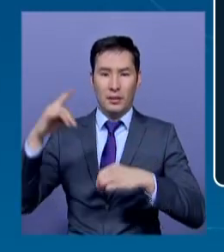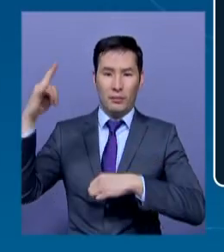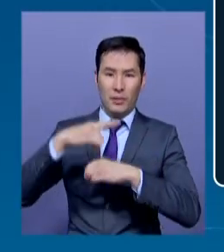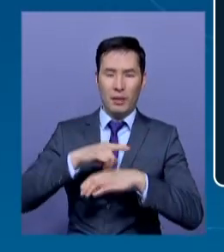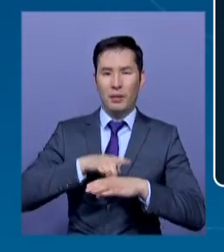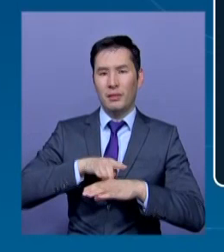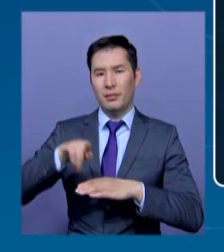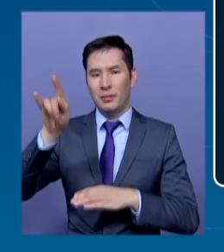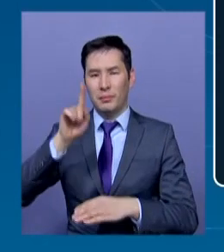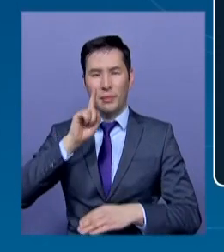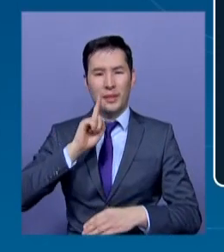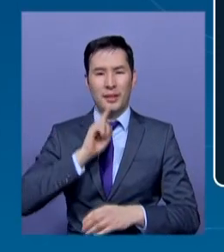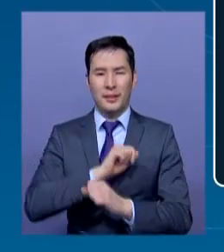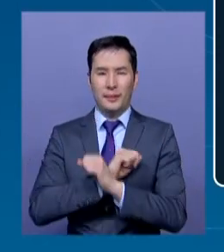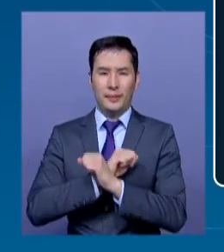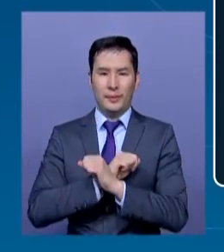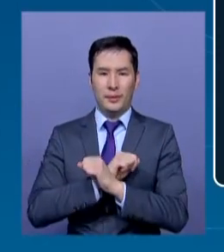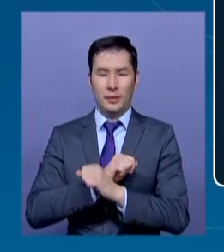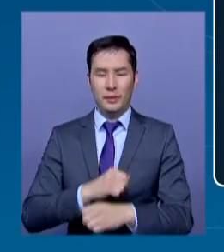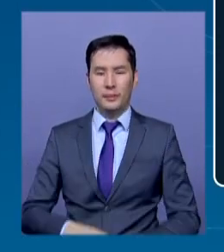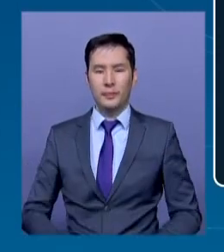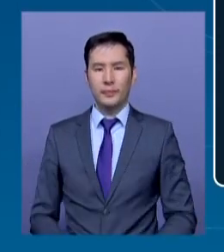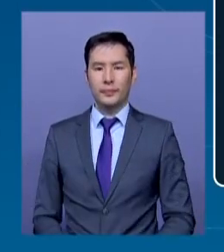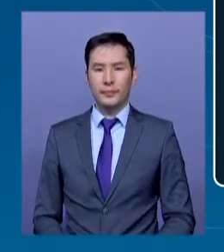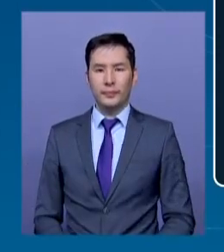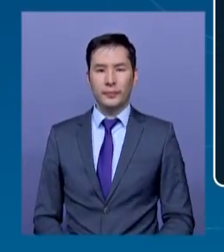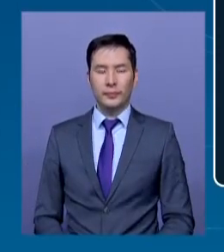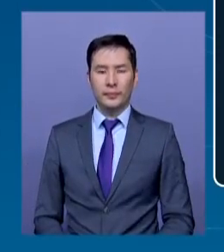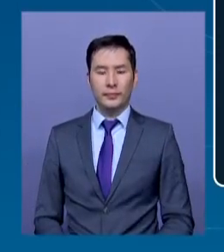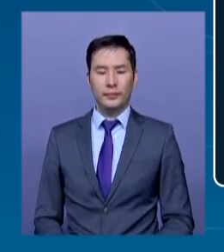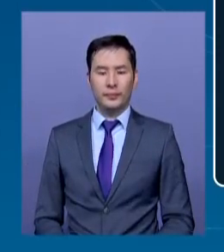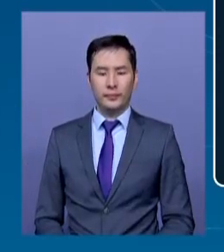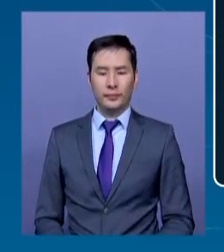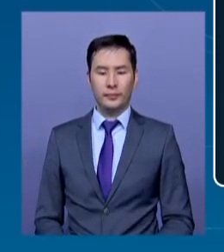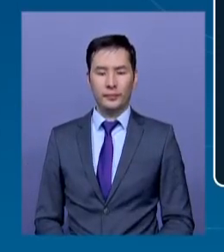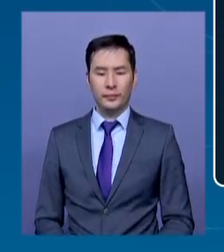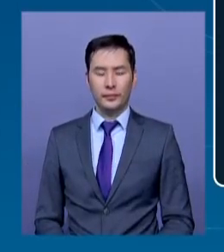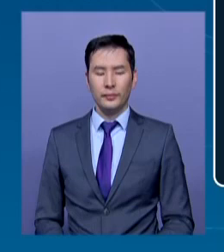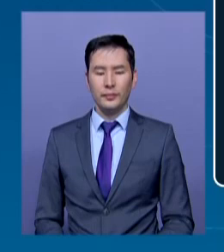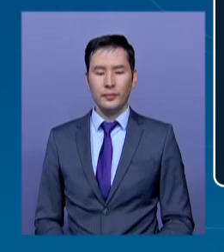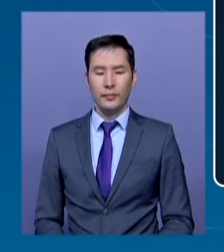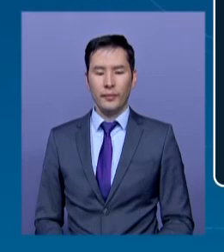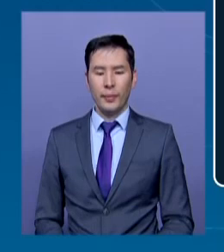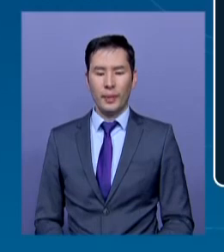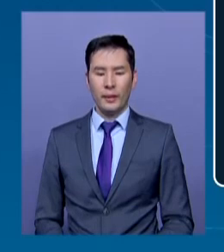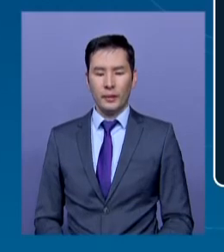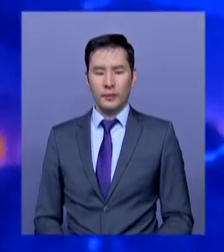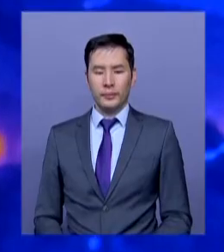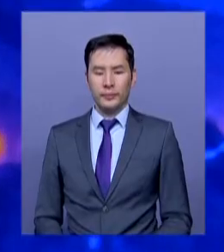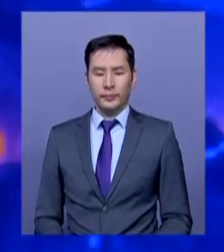болыңыздар. Індет жойылғанша өзге мемлекеттерге сапарламай тұрған абзал екен дәрігерлер айтып жатыр.